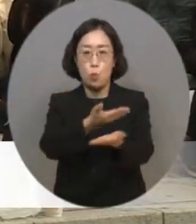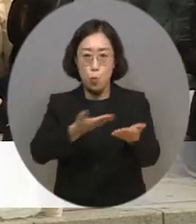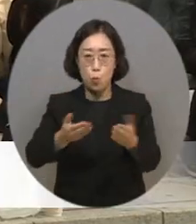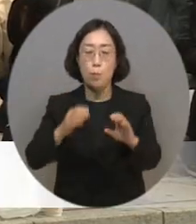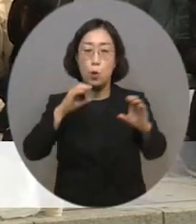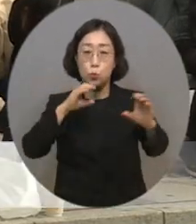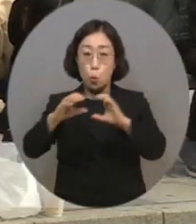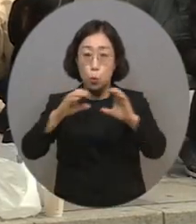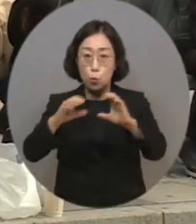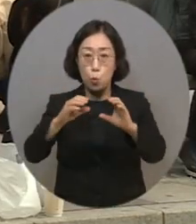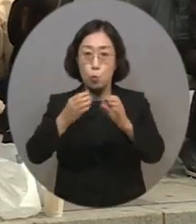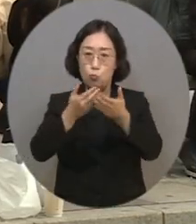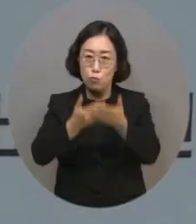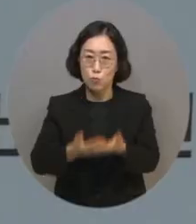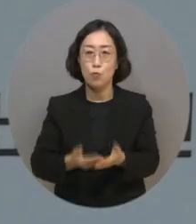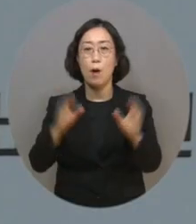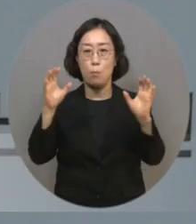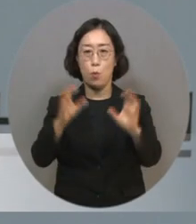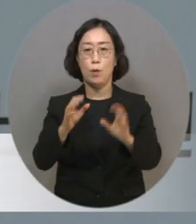소통의 장을 만들었습니다.